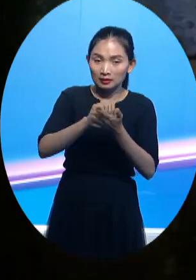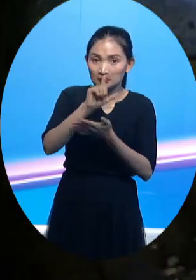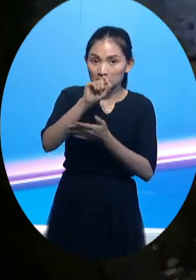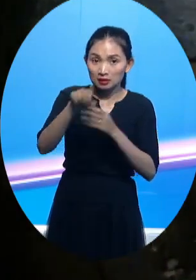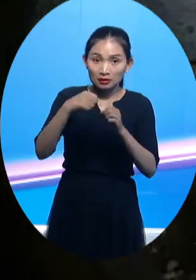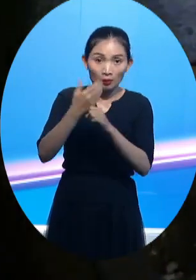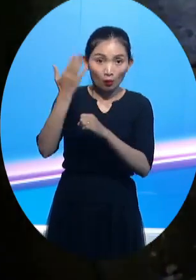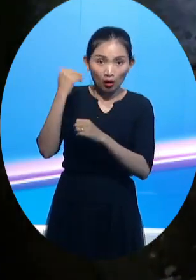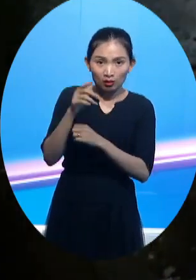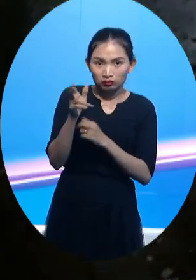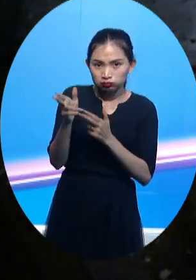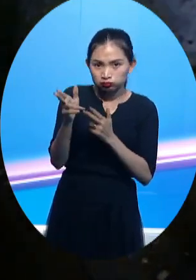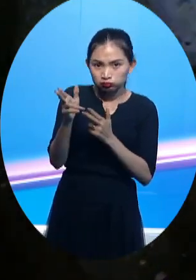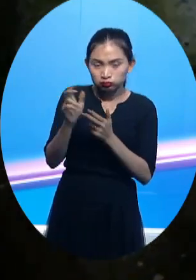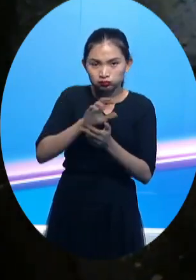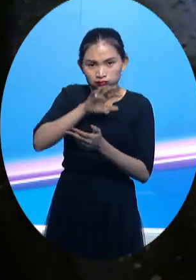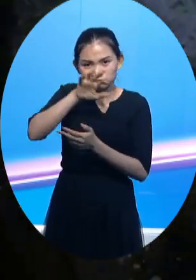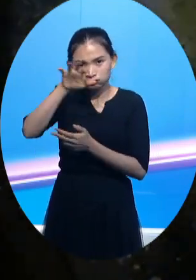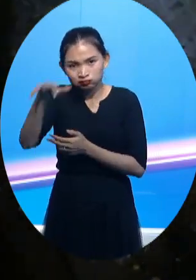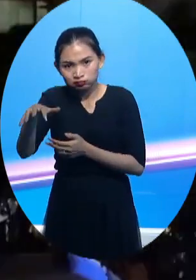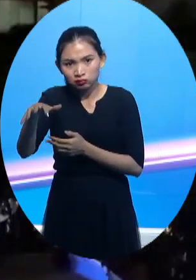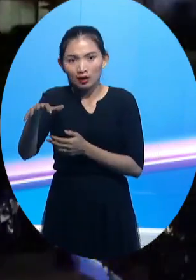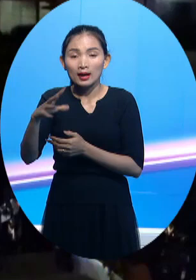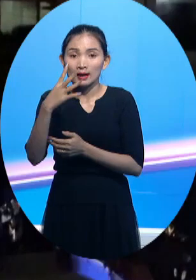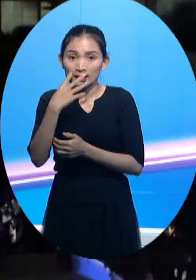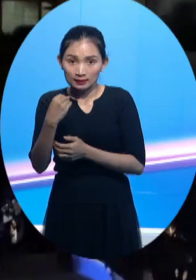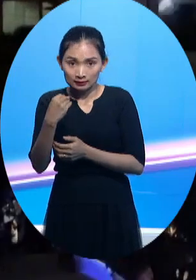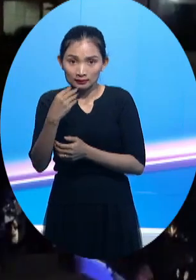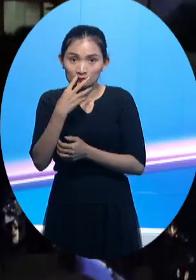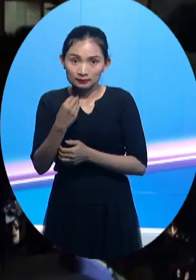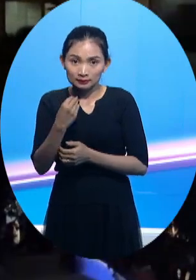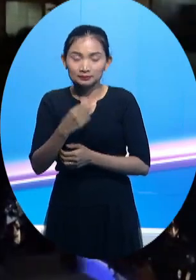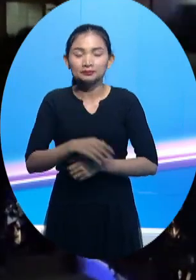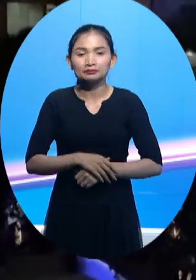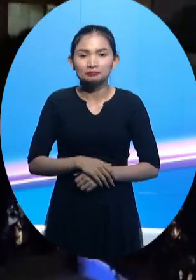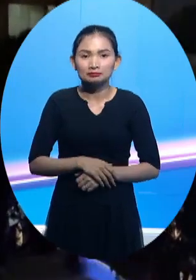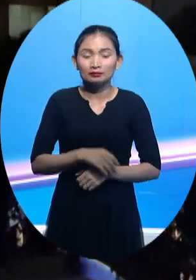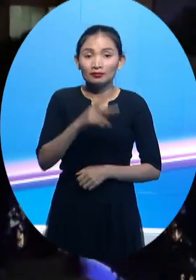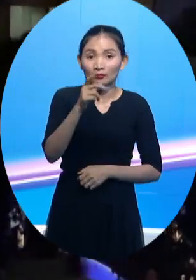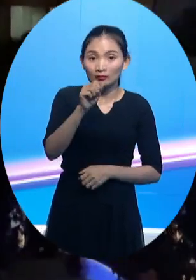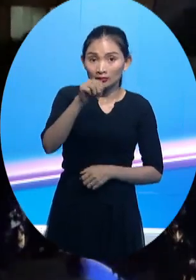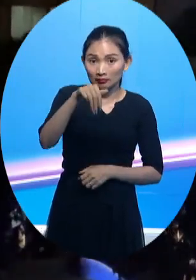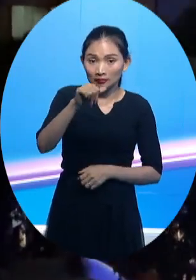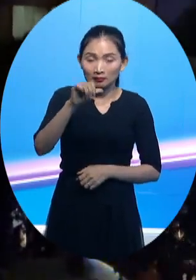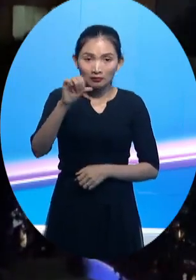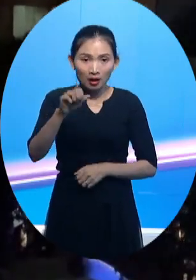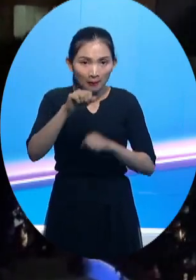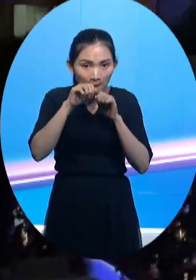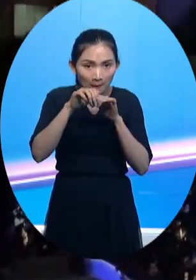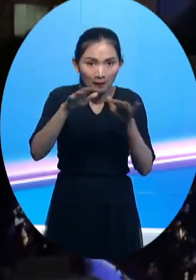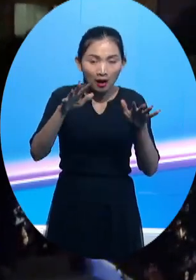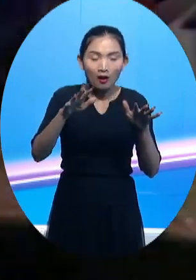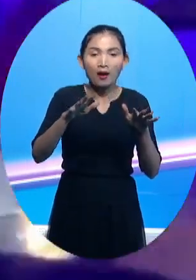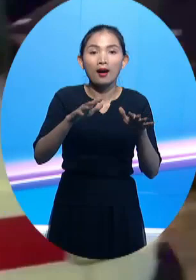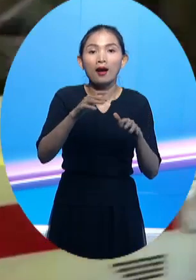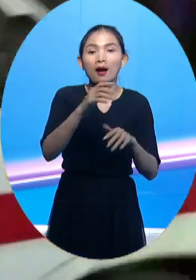ngoái liên quan tới Vụ việc một nguồn tin Palestine ngày 2 tháng 0 nói rằng hamas đã thông báo với Qatar và Ai Cập về việc đình chỉ